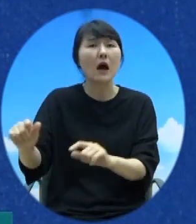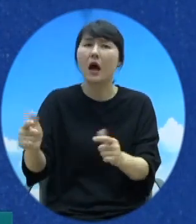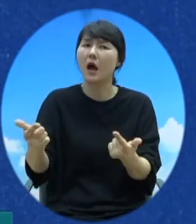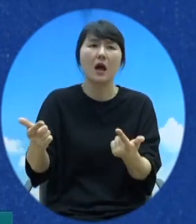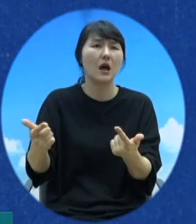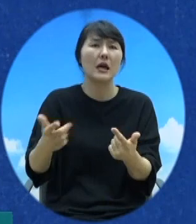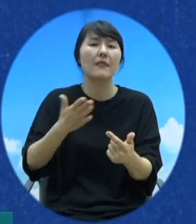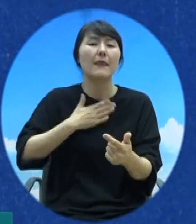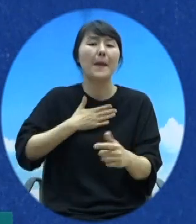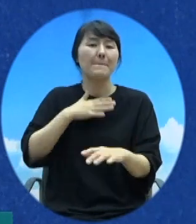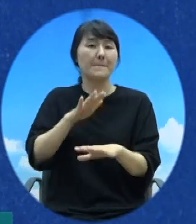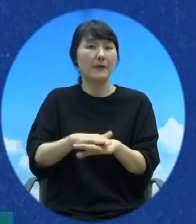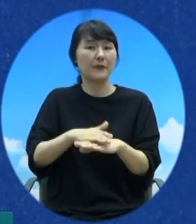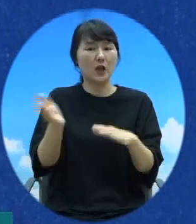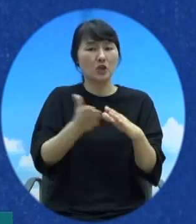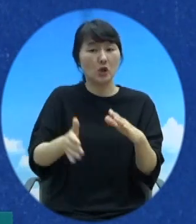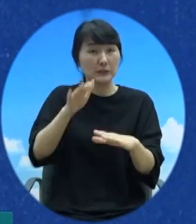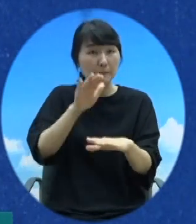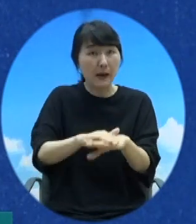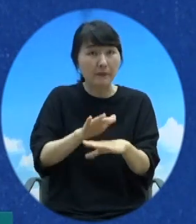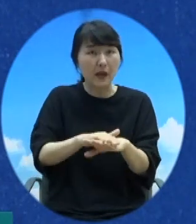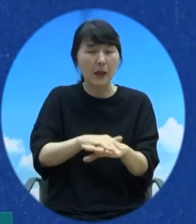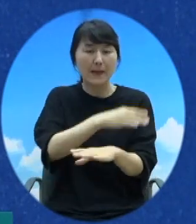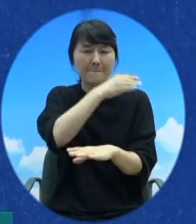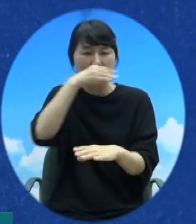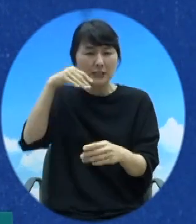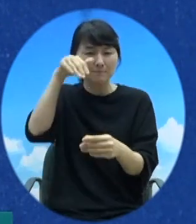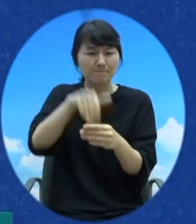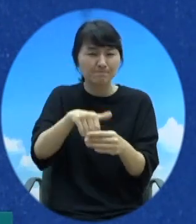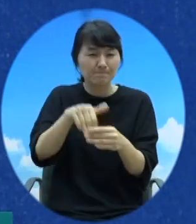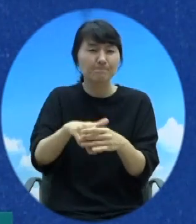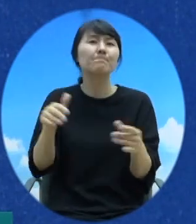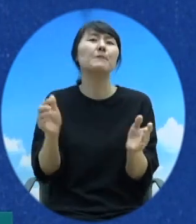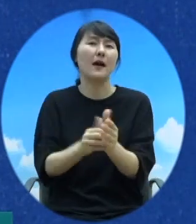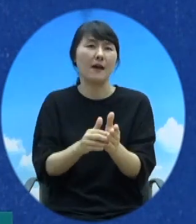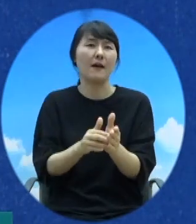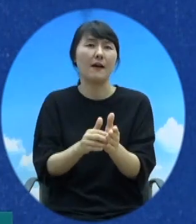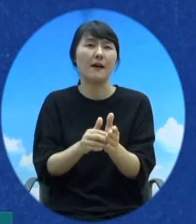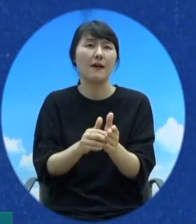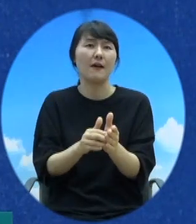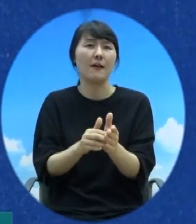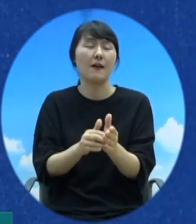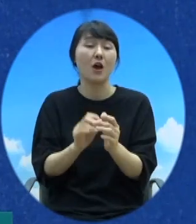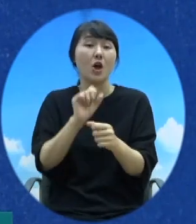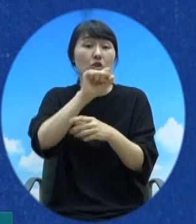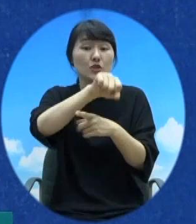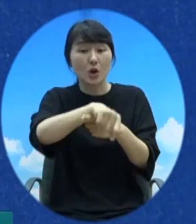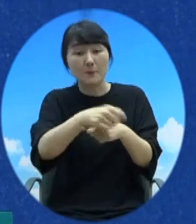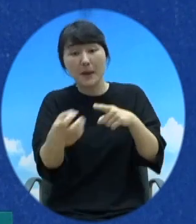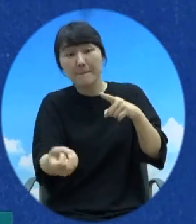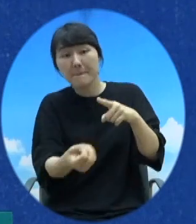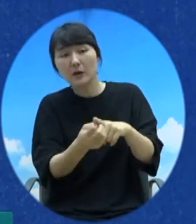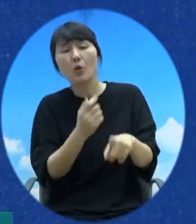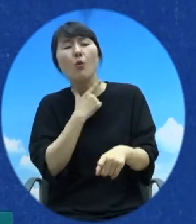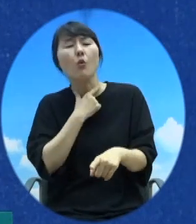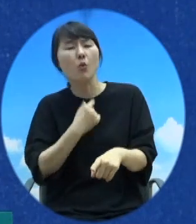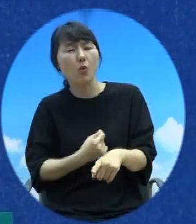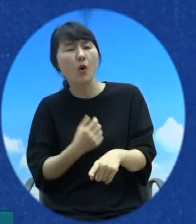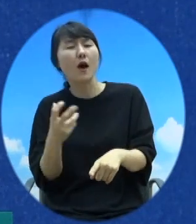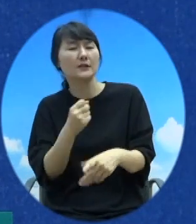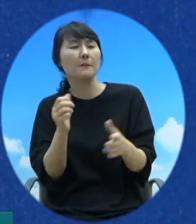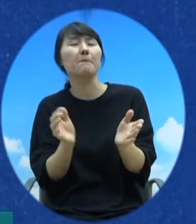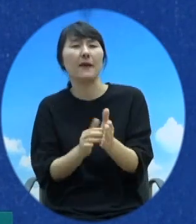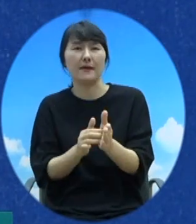자기 밭에 제대로 심어서 열매 맺기를